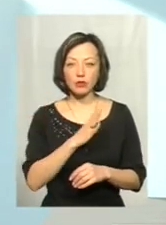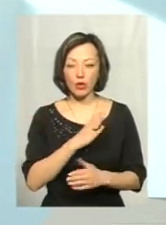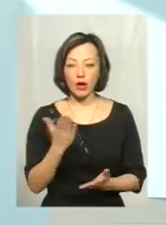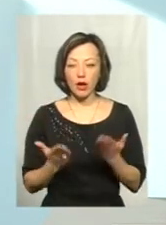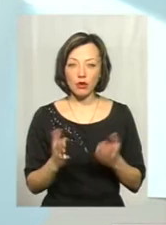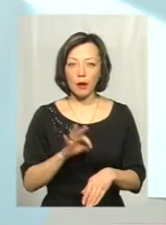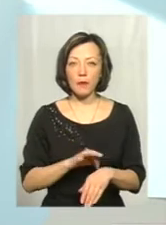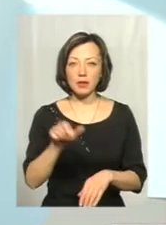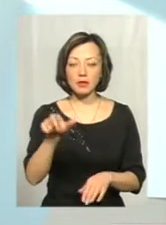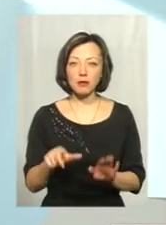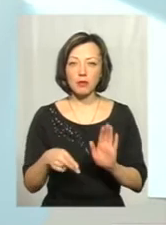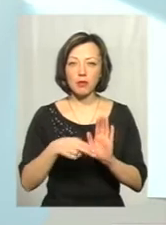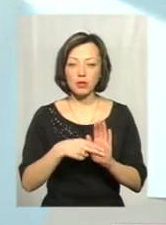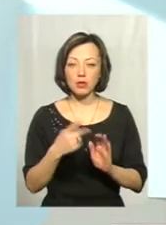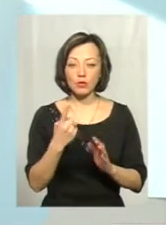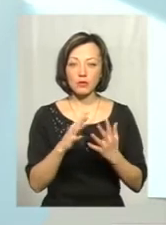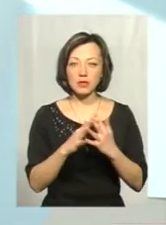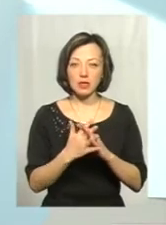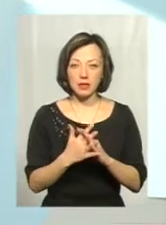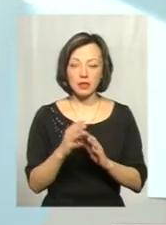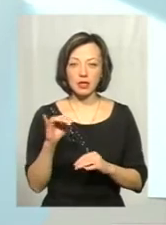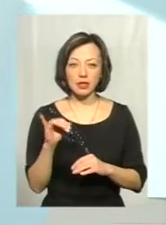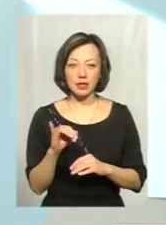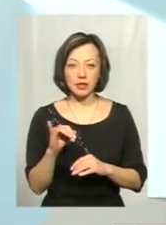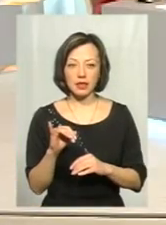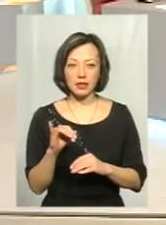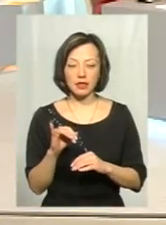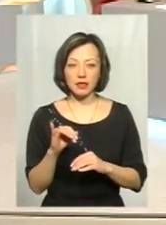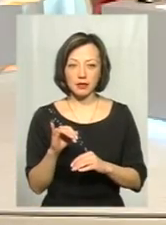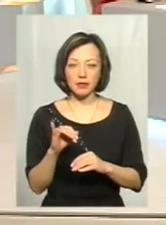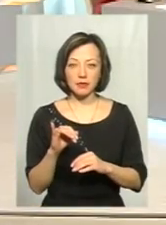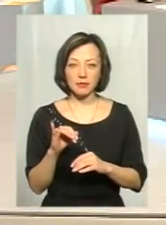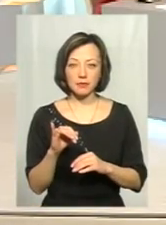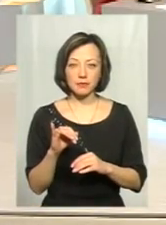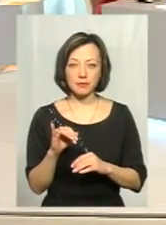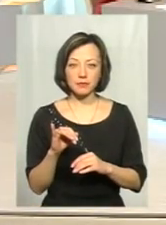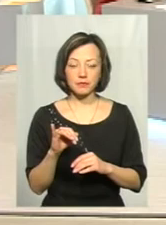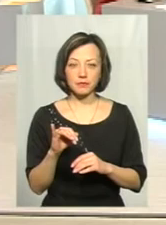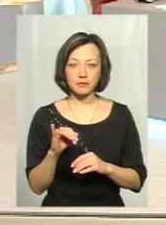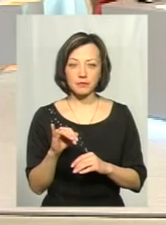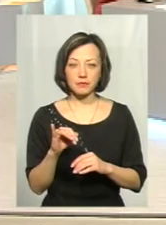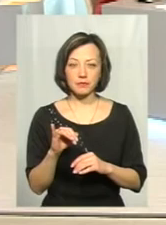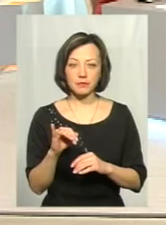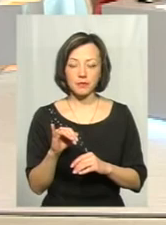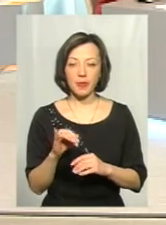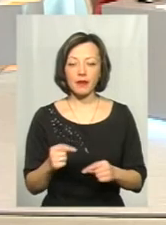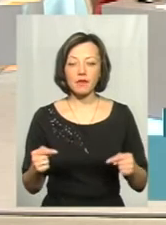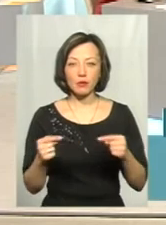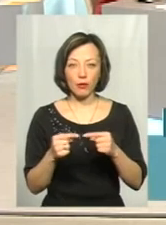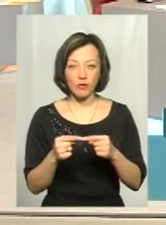пацієнт прописаний в одному селі і зареєстрований в одному селі, в певному селі, то відповідно